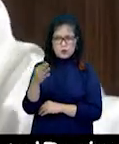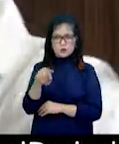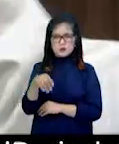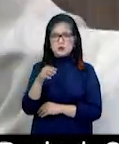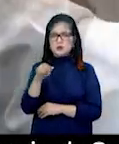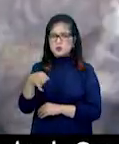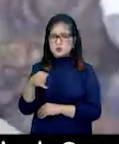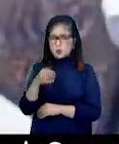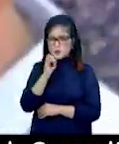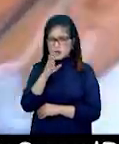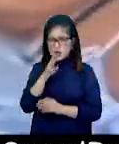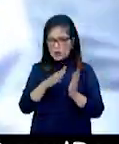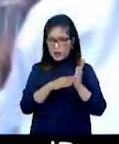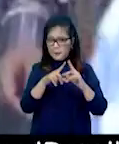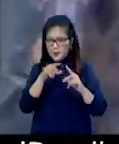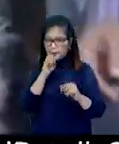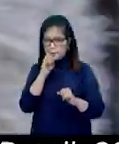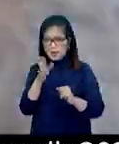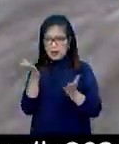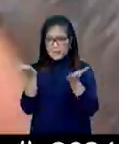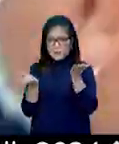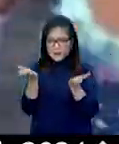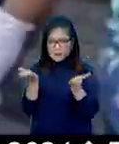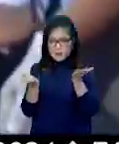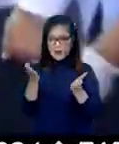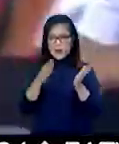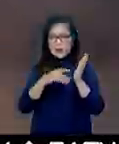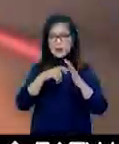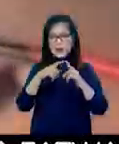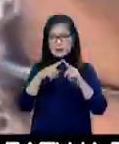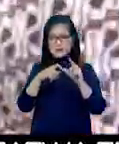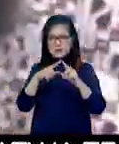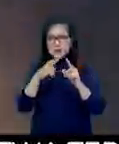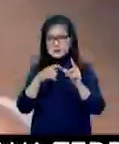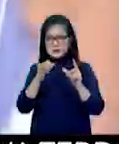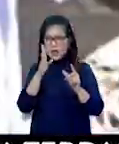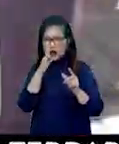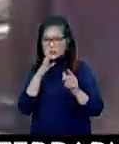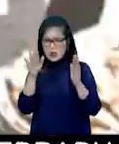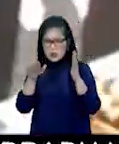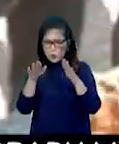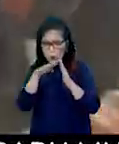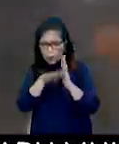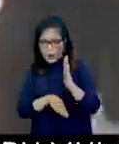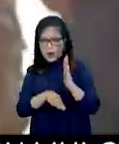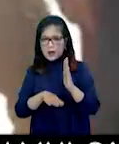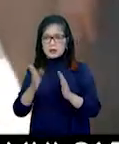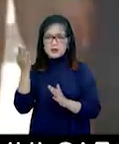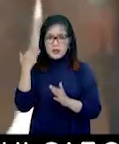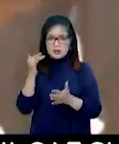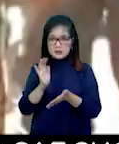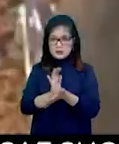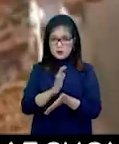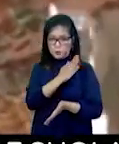Nganro mengatakan, sejumlah hal dipertimbangkan Majelis Kasasi sebagai alasan mengurangi vonis Edi Prabowo. Saat menjadi menteri, ia menerbitkan